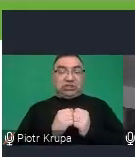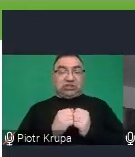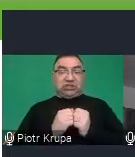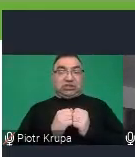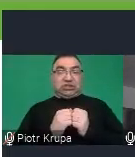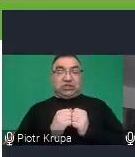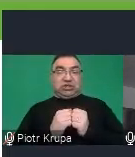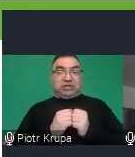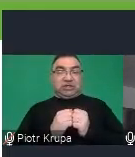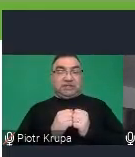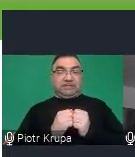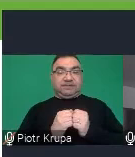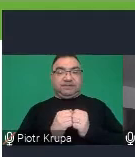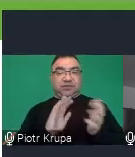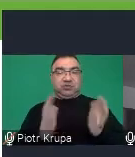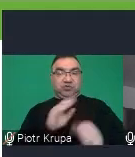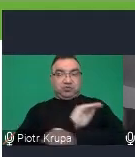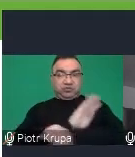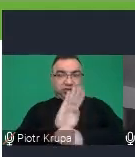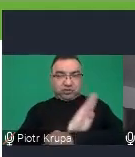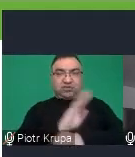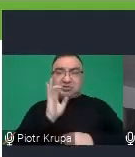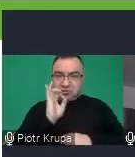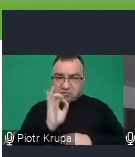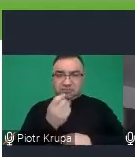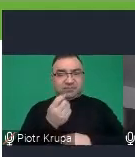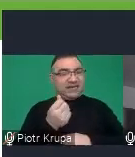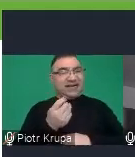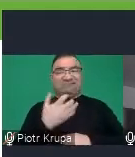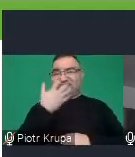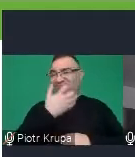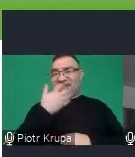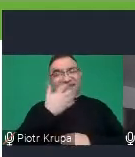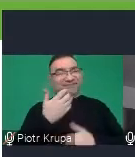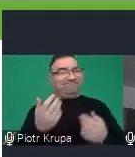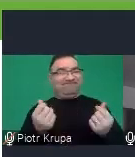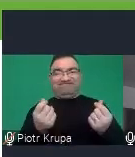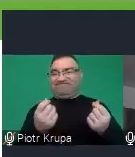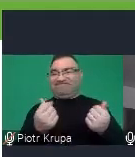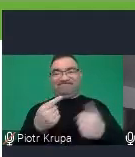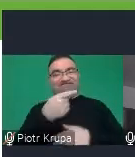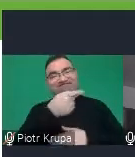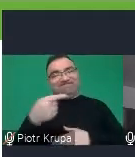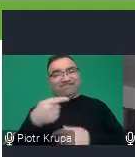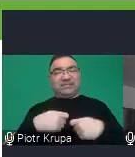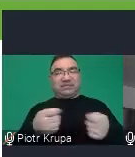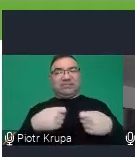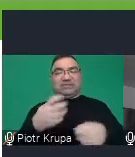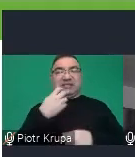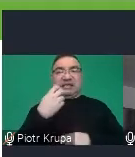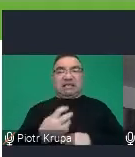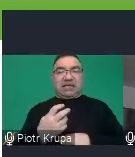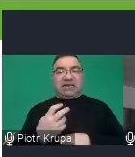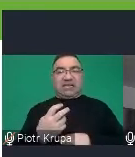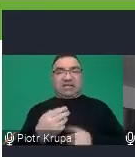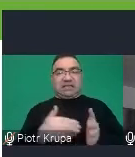ten model biznesowy nam się spinał, tak w okresie letnim niestety przychody ze sprzedaży energii cieplnej